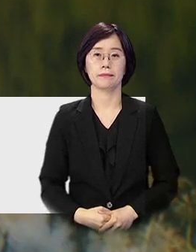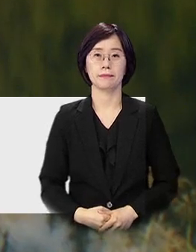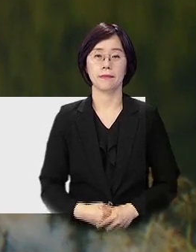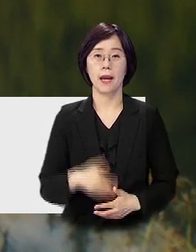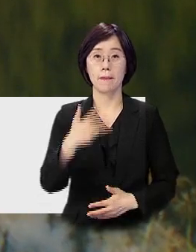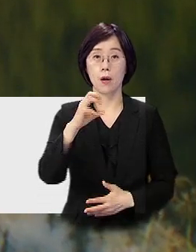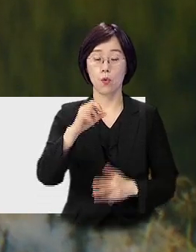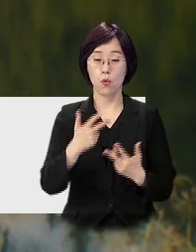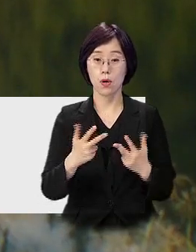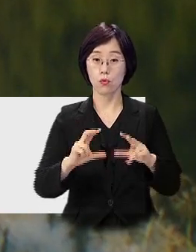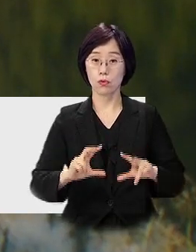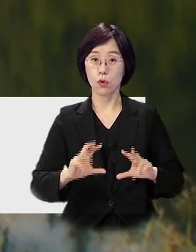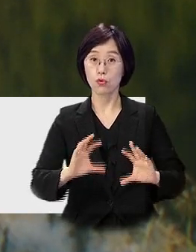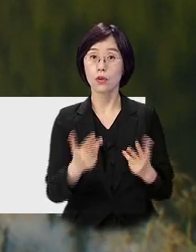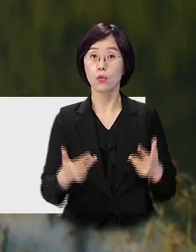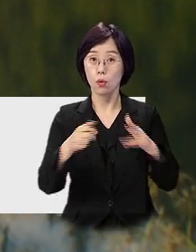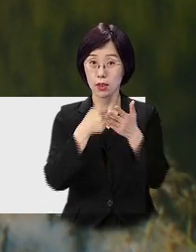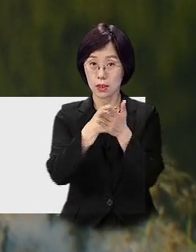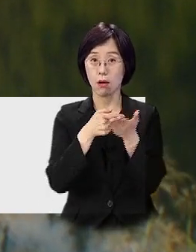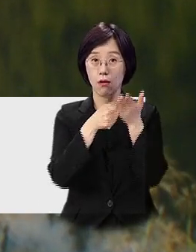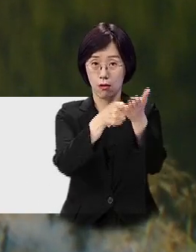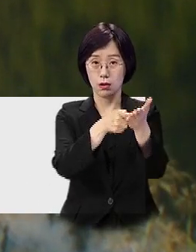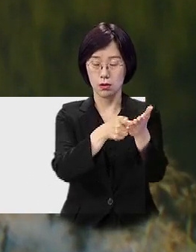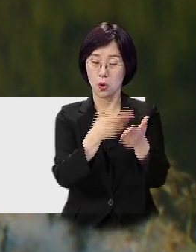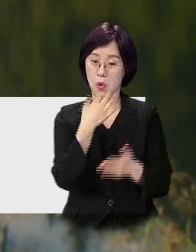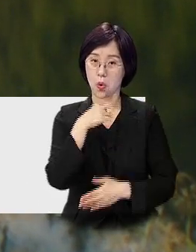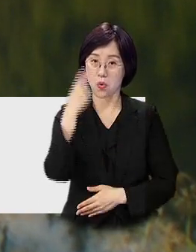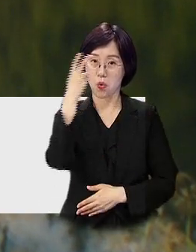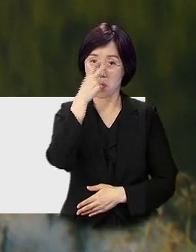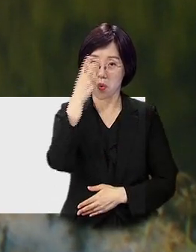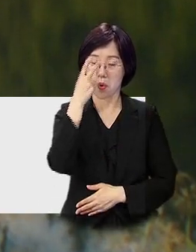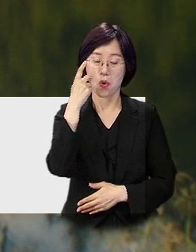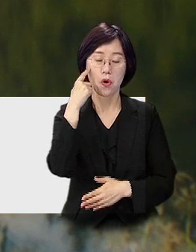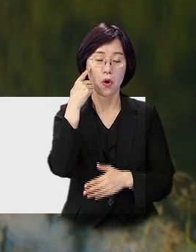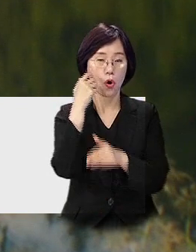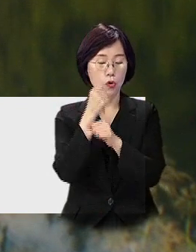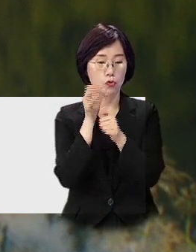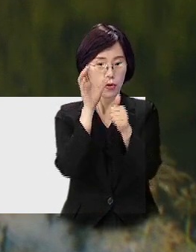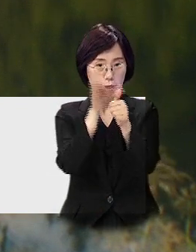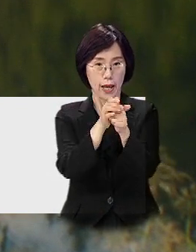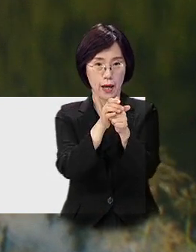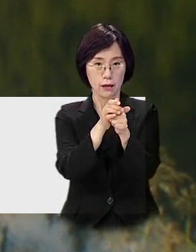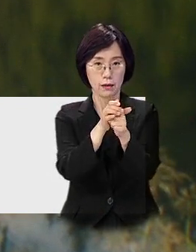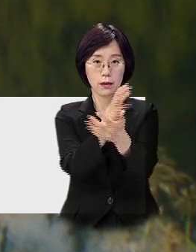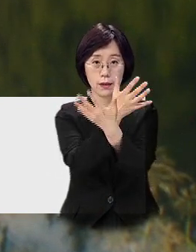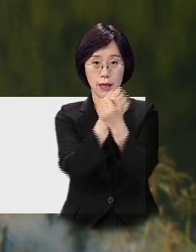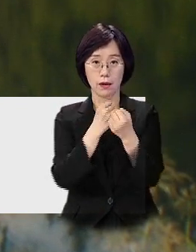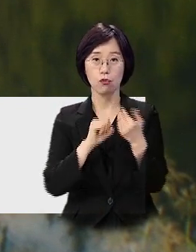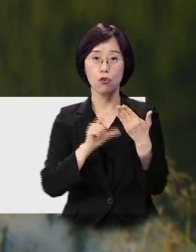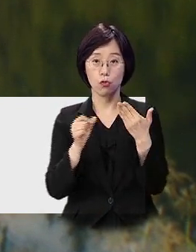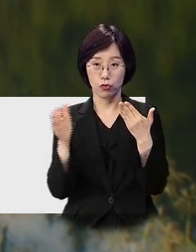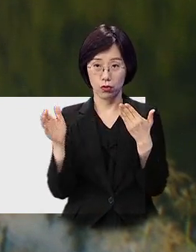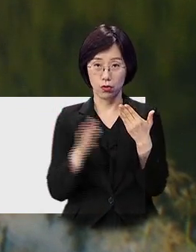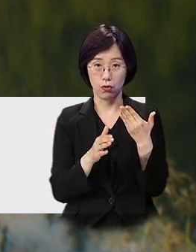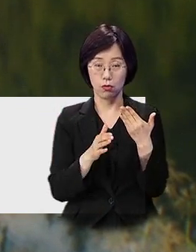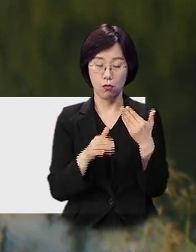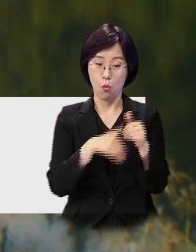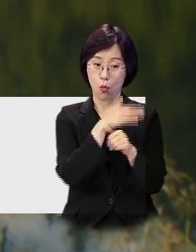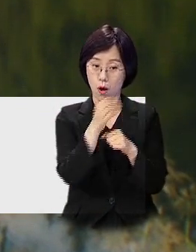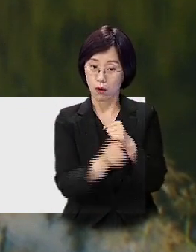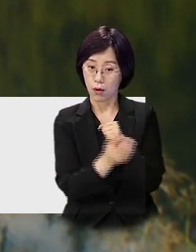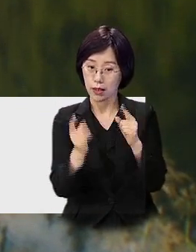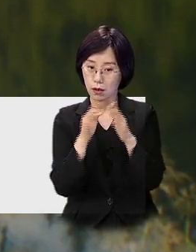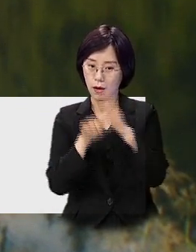팔공산 국립공원 지정 건의에 따른 타당성 조사 용역 계약이 다음달 이루어집니다 현장조사와 환경 영향 평가